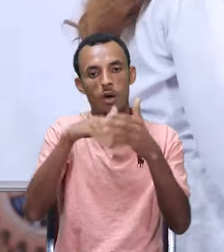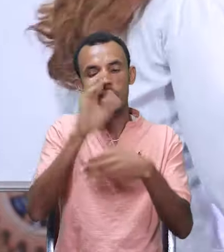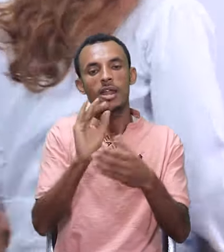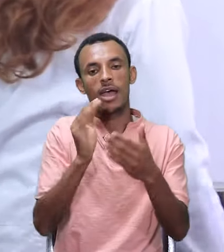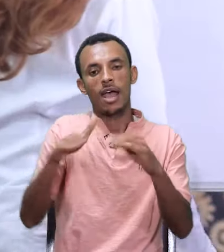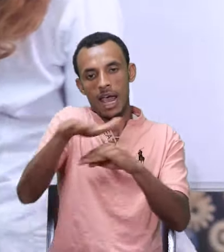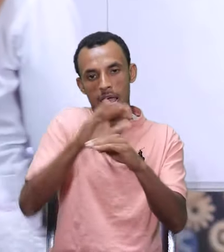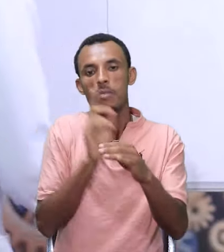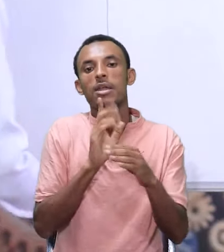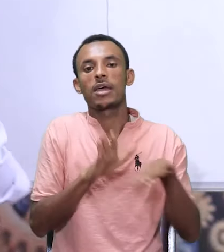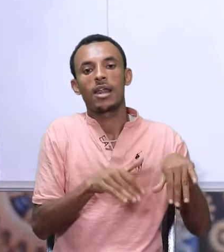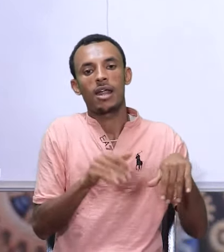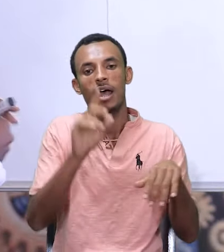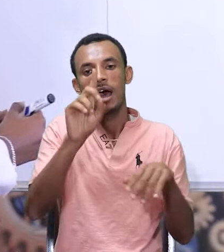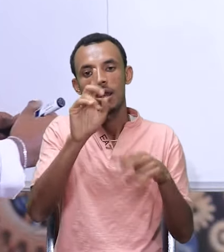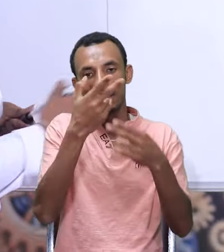ከላይ ምን ይቀረናል?